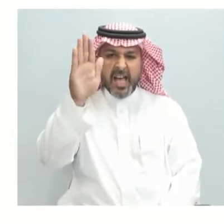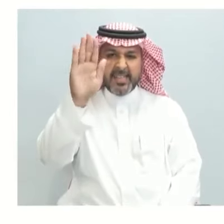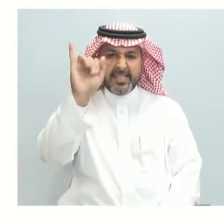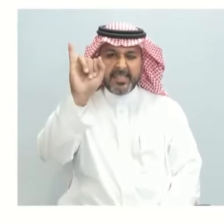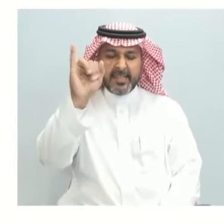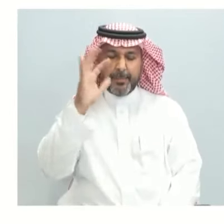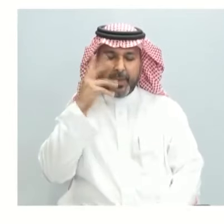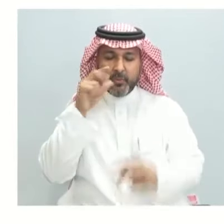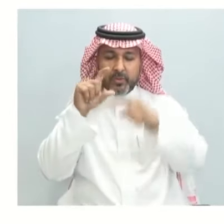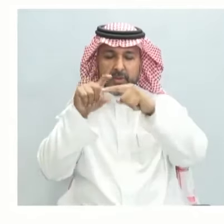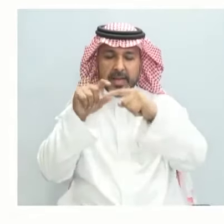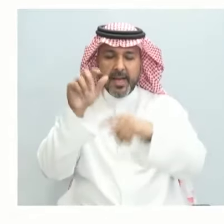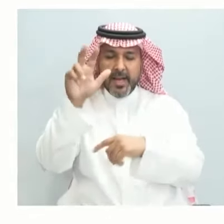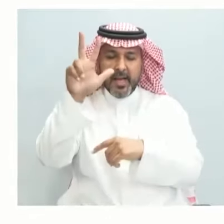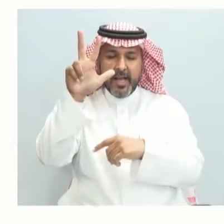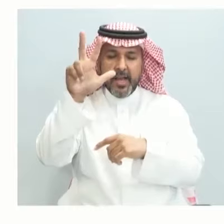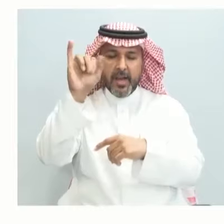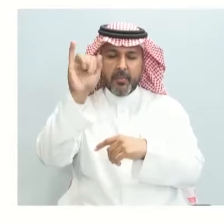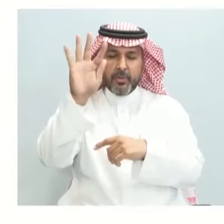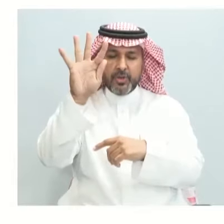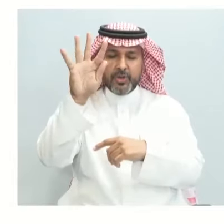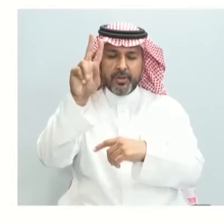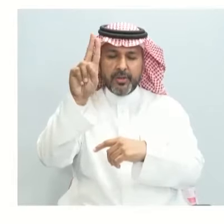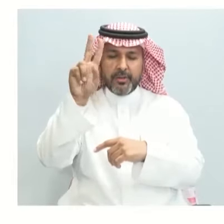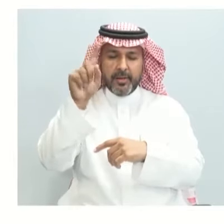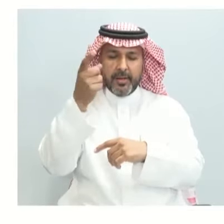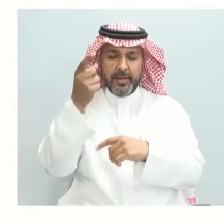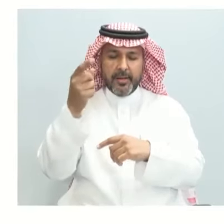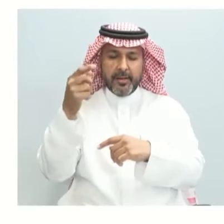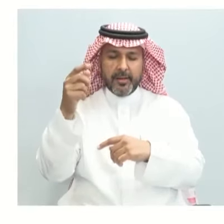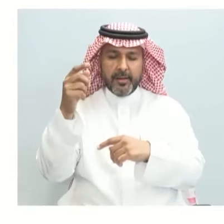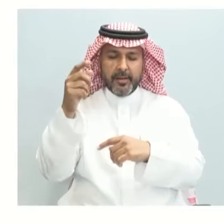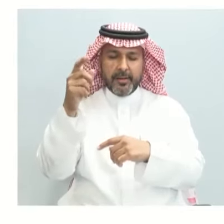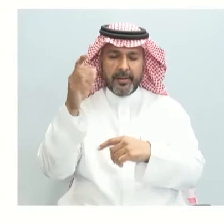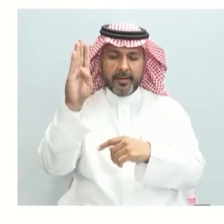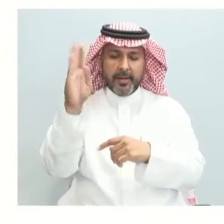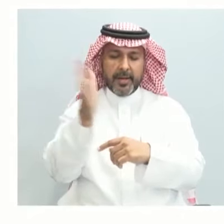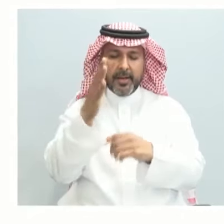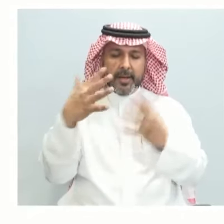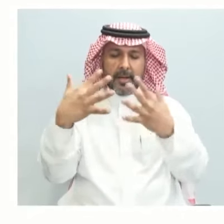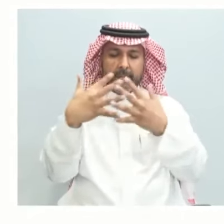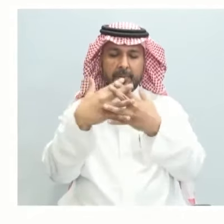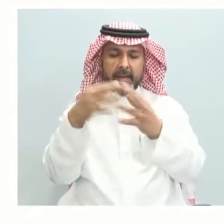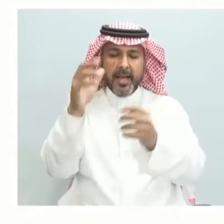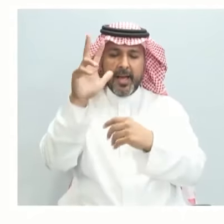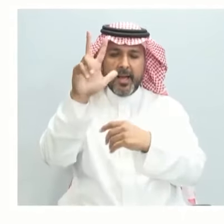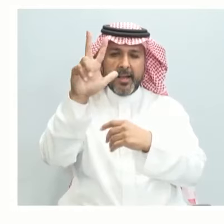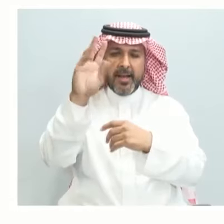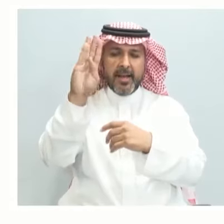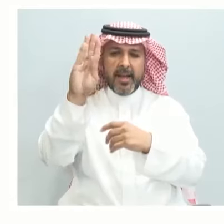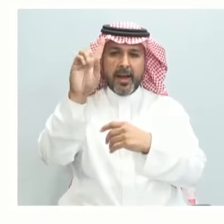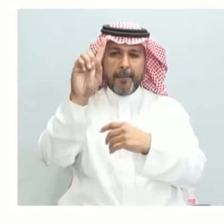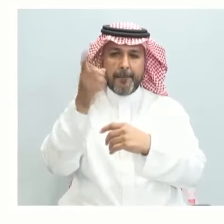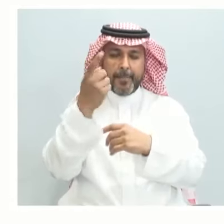الان في مرحله الحمل سنبدا بالتحليل الى عوامل سنقوم بتحليل هذه الارقام لدينا